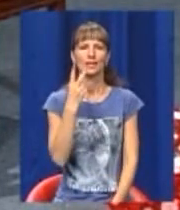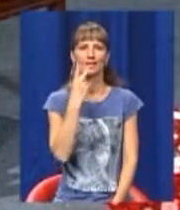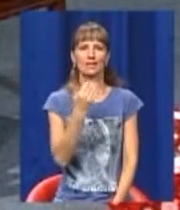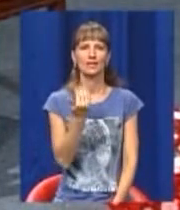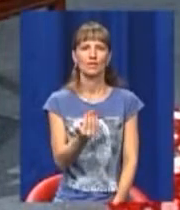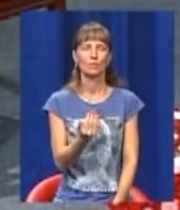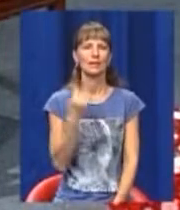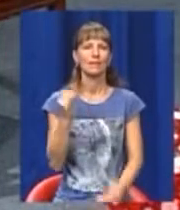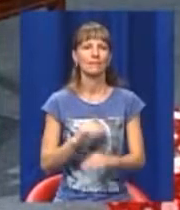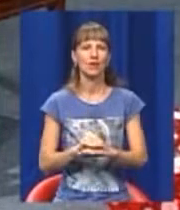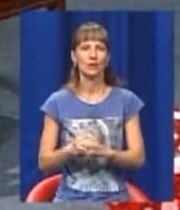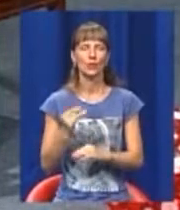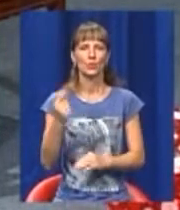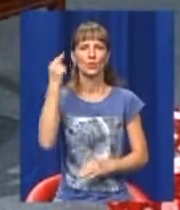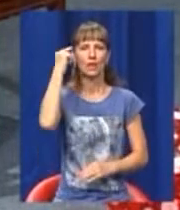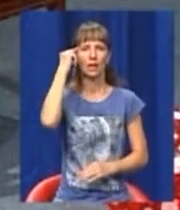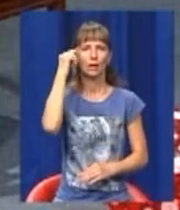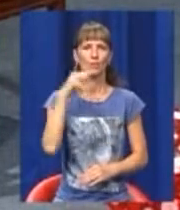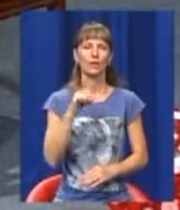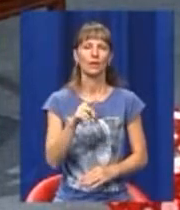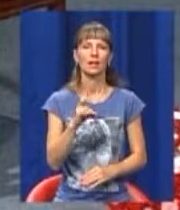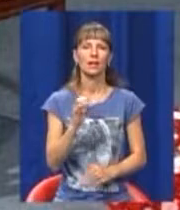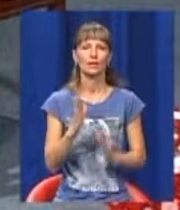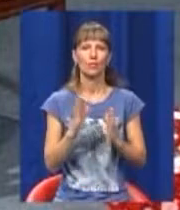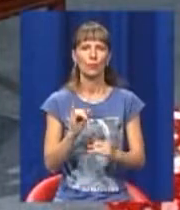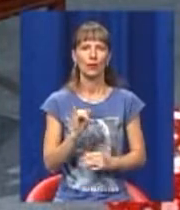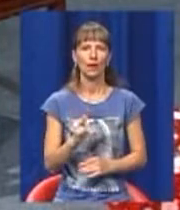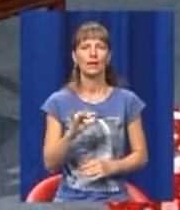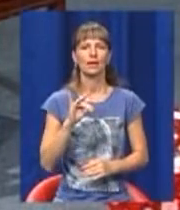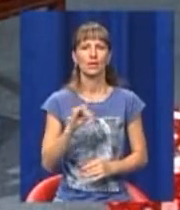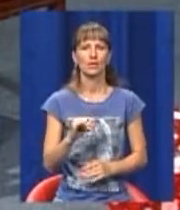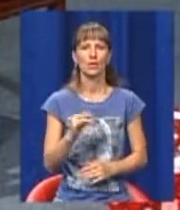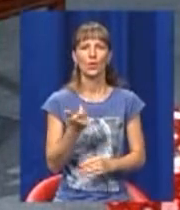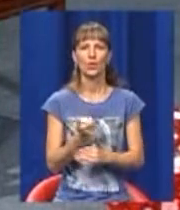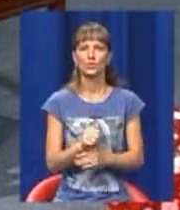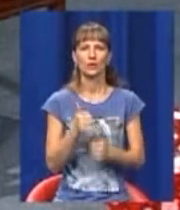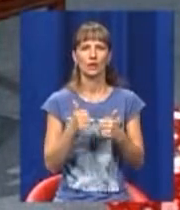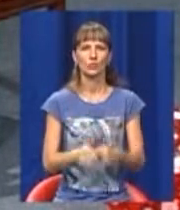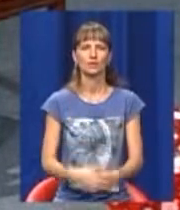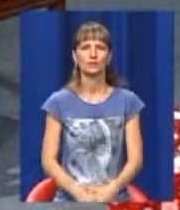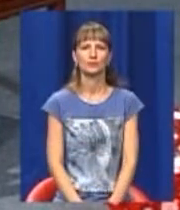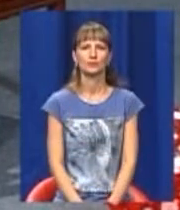дивимося з вами цікаві факти і дізнаємося про них не тільки погано, але і дуже добре.